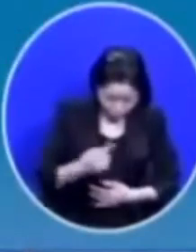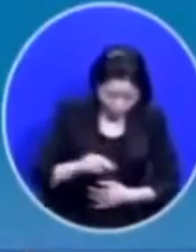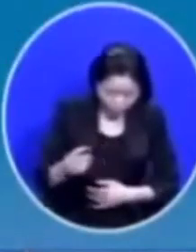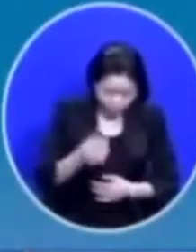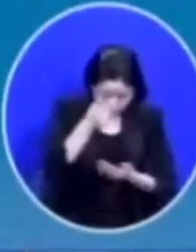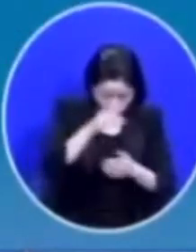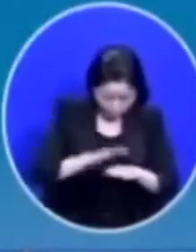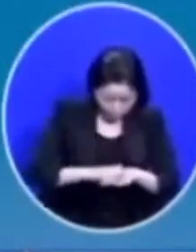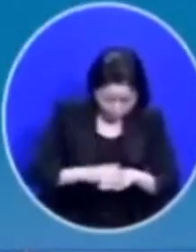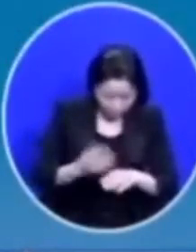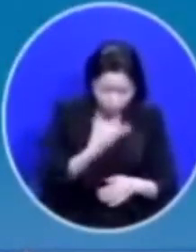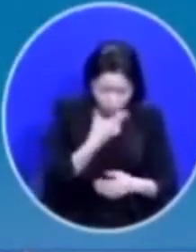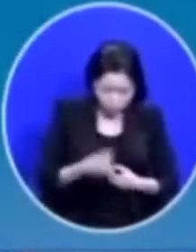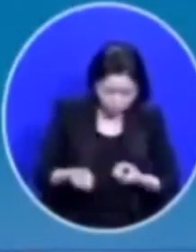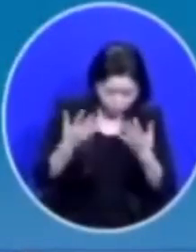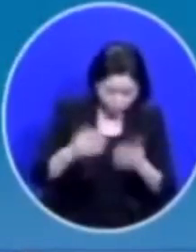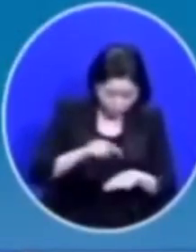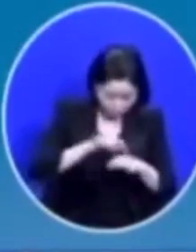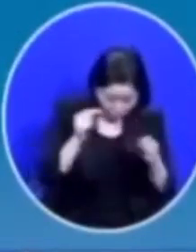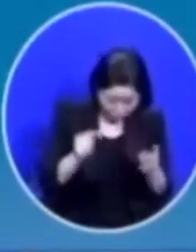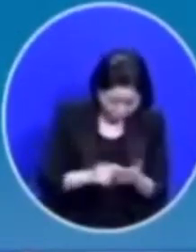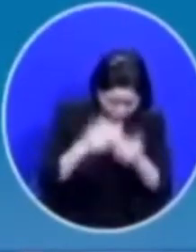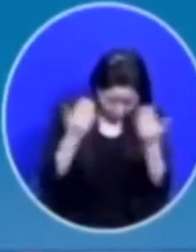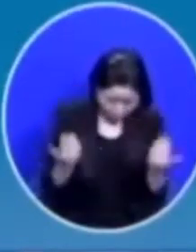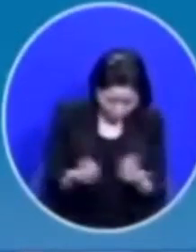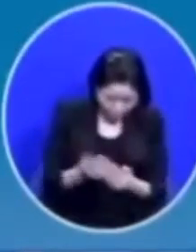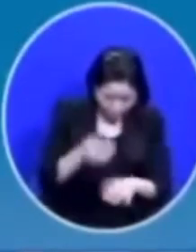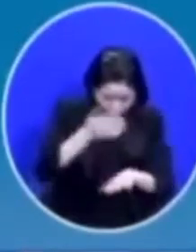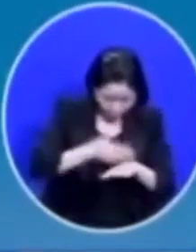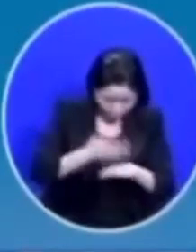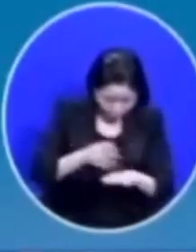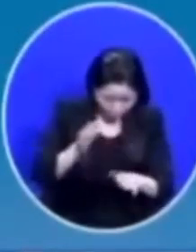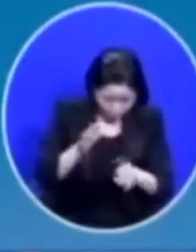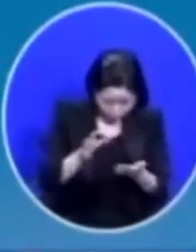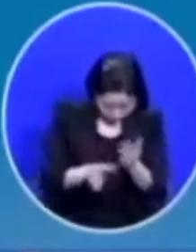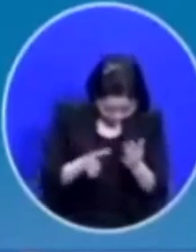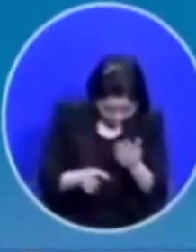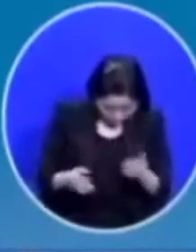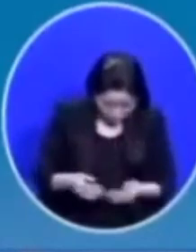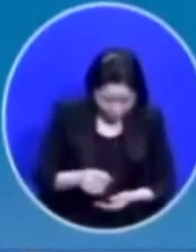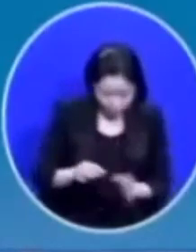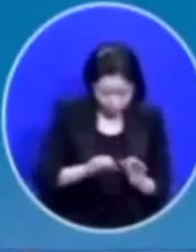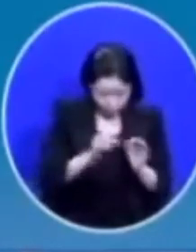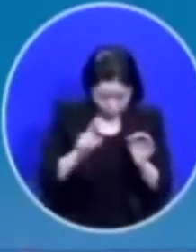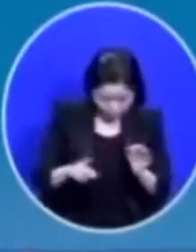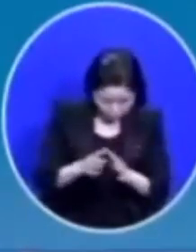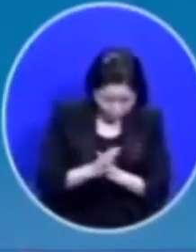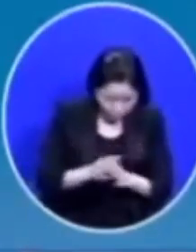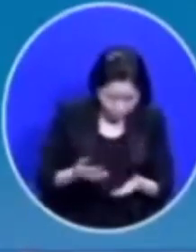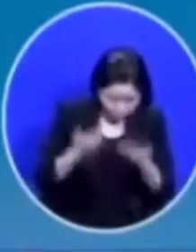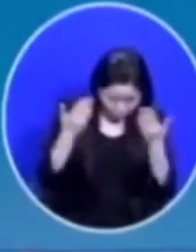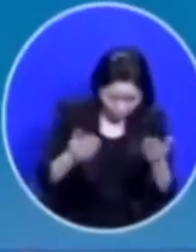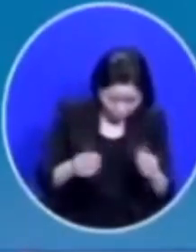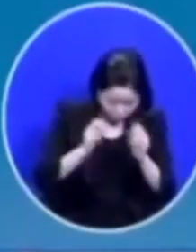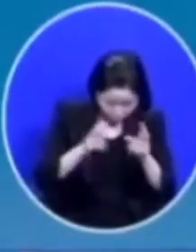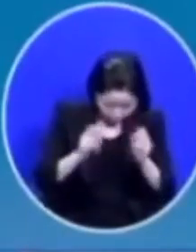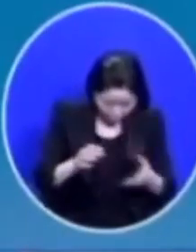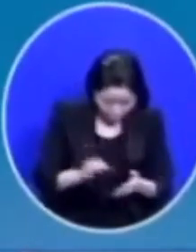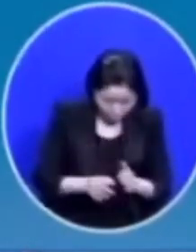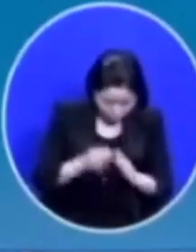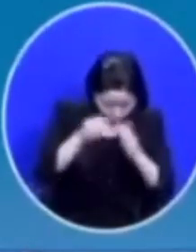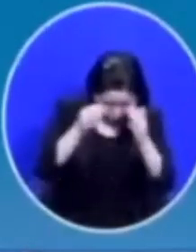축복합니다 마음을 다하여 감사의 예물을 준비하고 십일조 헌금을 드리고 성경 금을 드리는